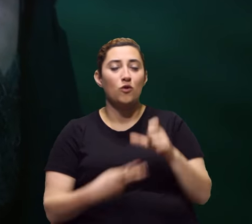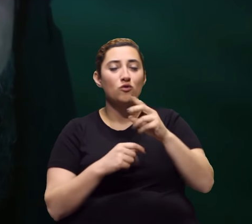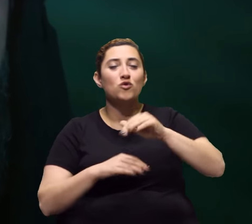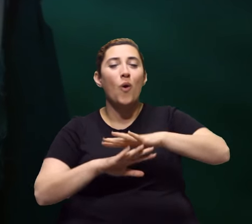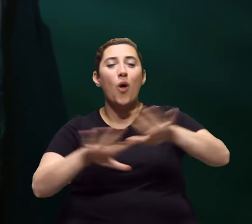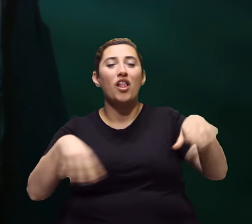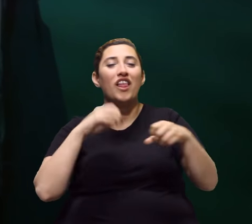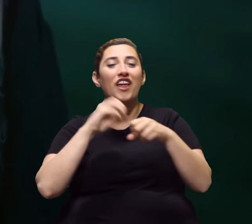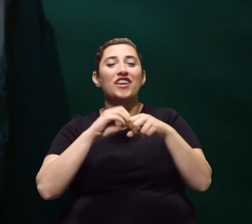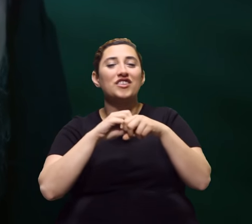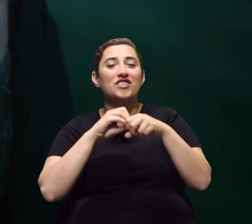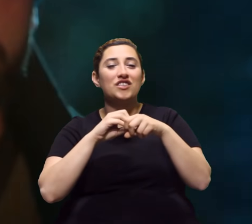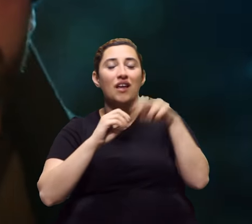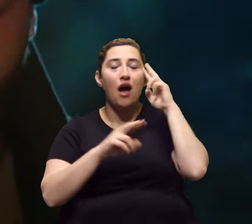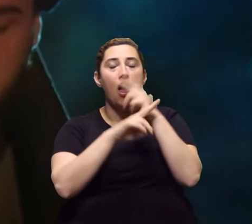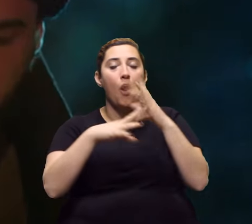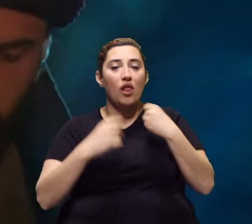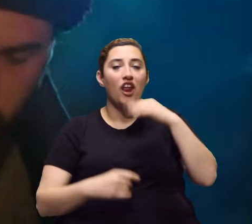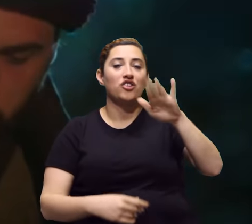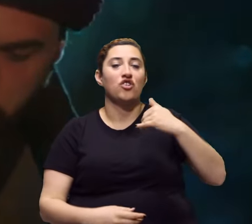Sahralarda ahu ile.